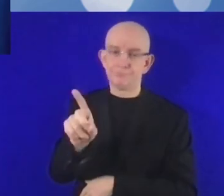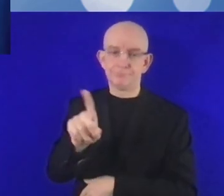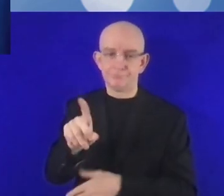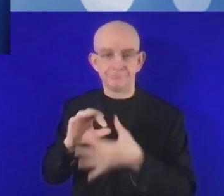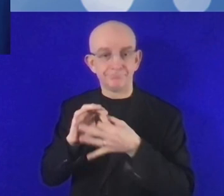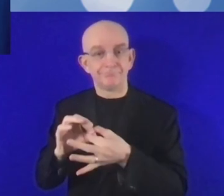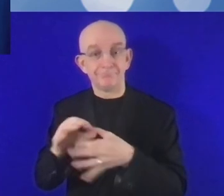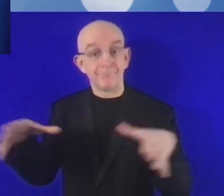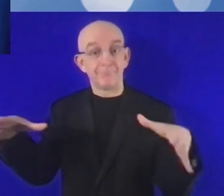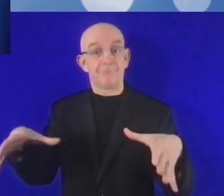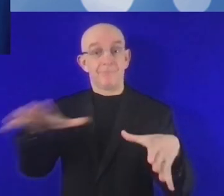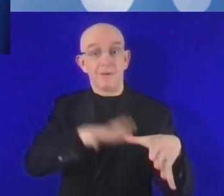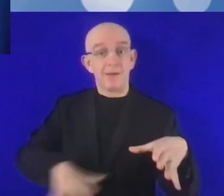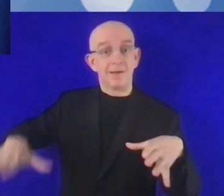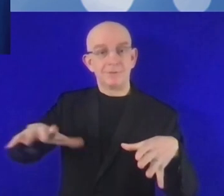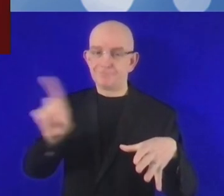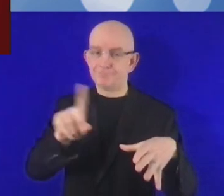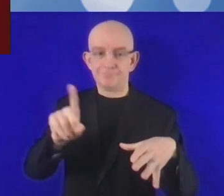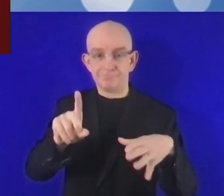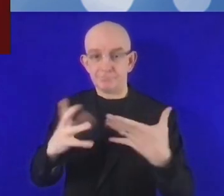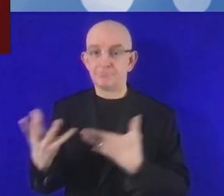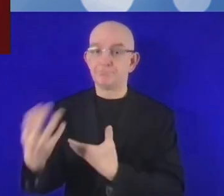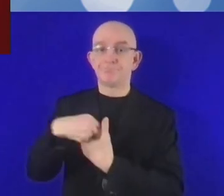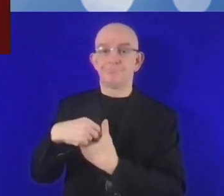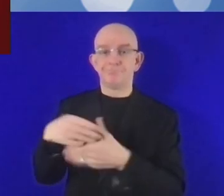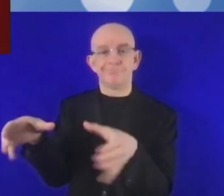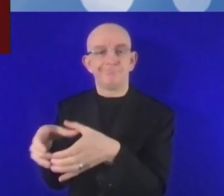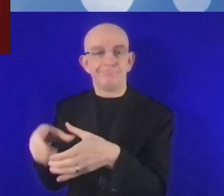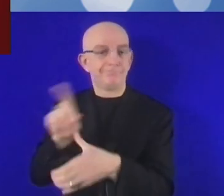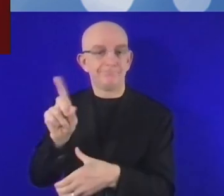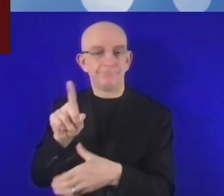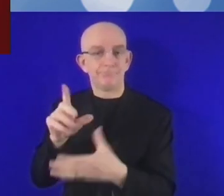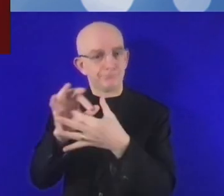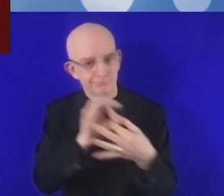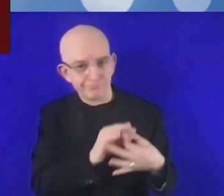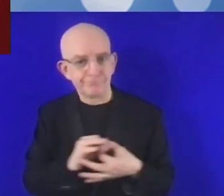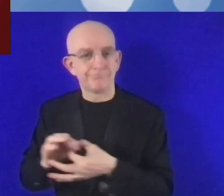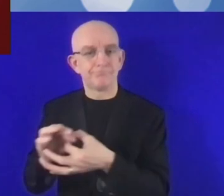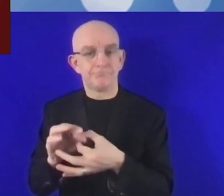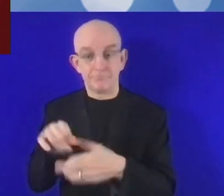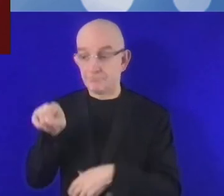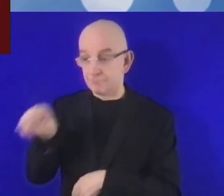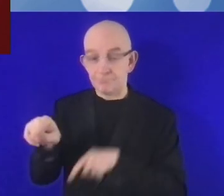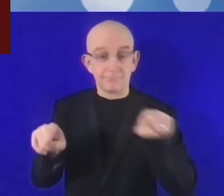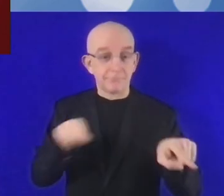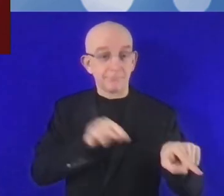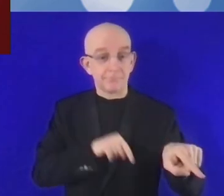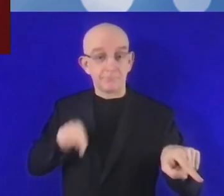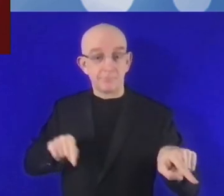одной группы заинтересованных сторон. То, что нам нужно, это совместные